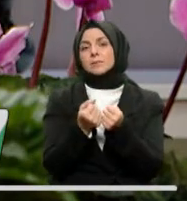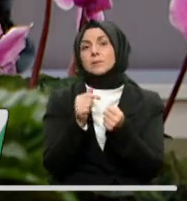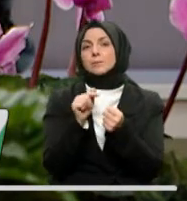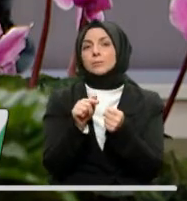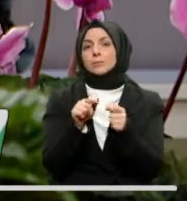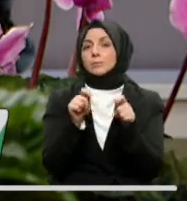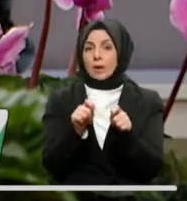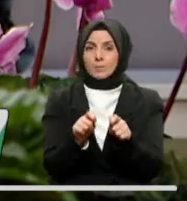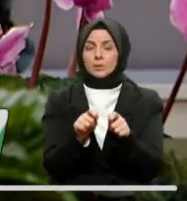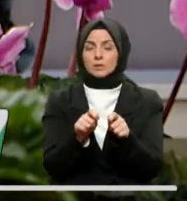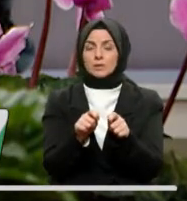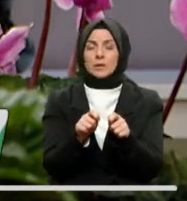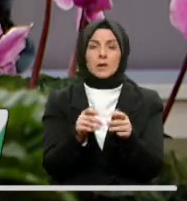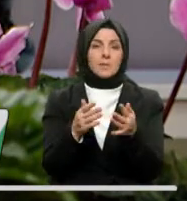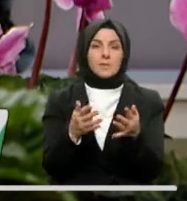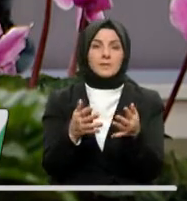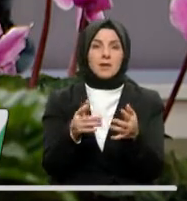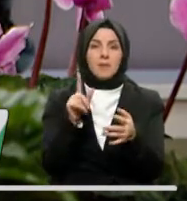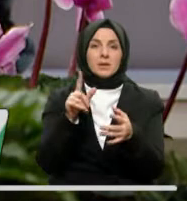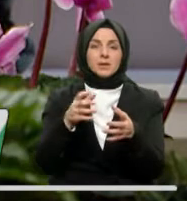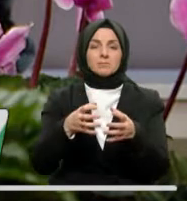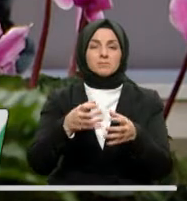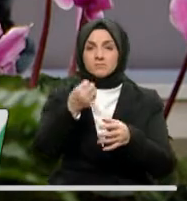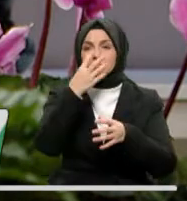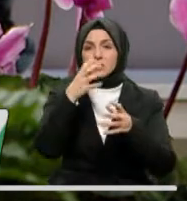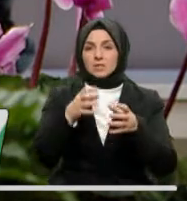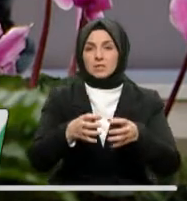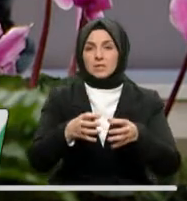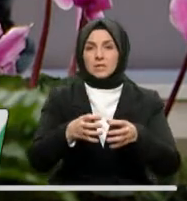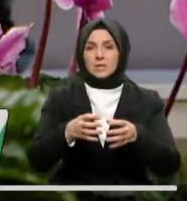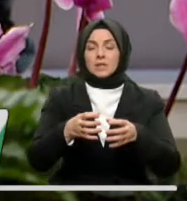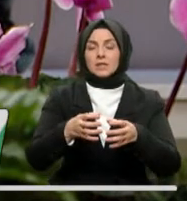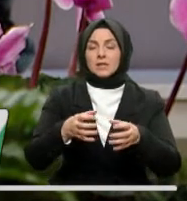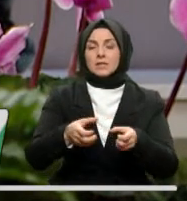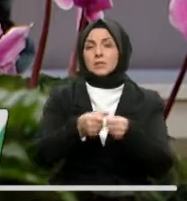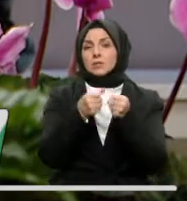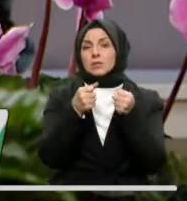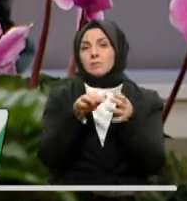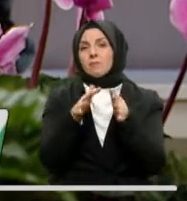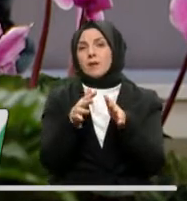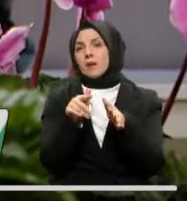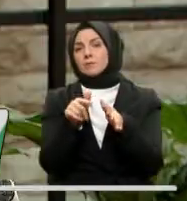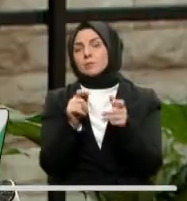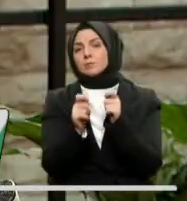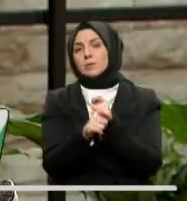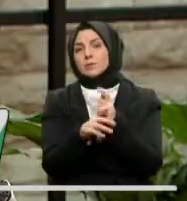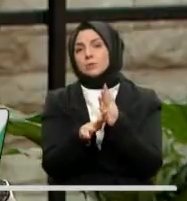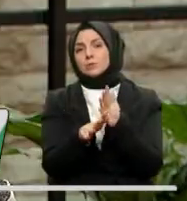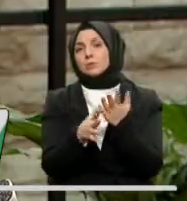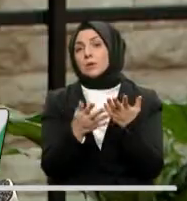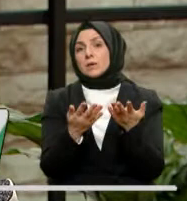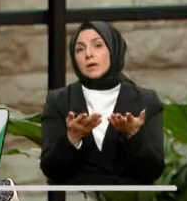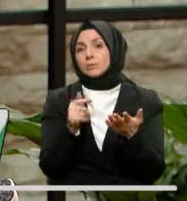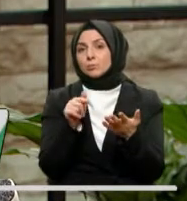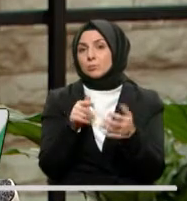yapmıştınız annemle Tabi bir saksı içinse bazen de hiç bundan çıkarmadan ama yine bir taksi içerisinde koyamıyoruz ne kadar doğrusu nedir değil mi